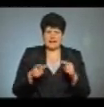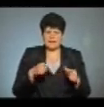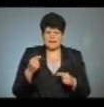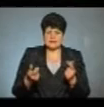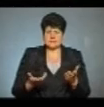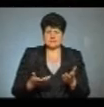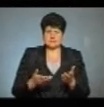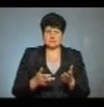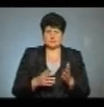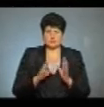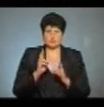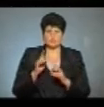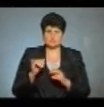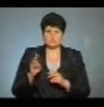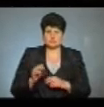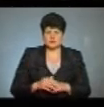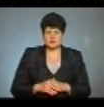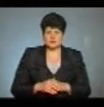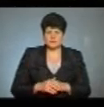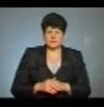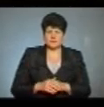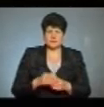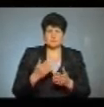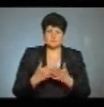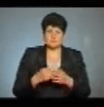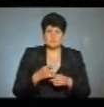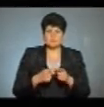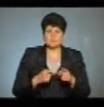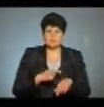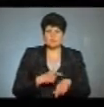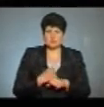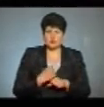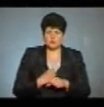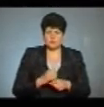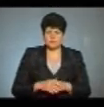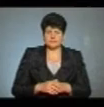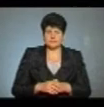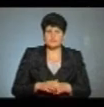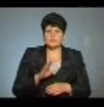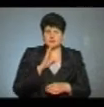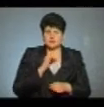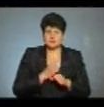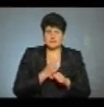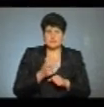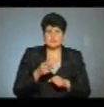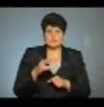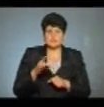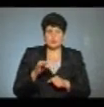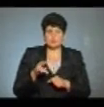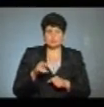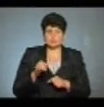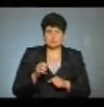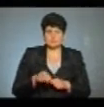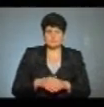всю територію ми обробляємо. Хватає на півгодини роботи. Марія Максим'як працює із гідропультом. Вітер він зараз